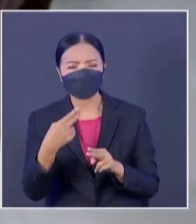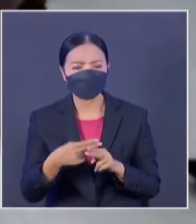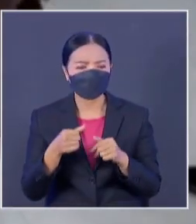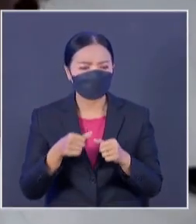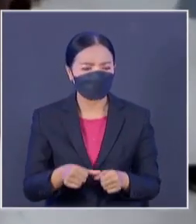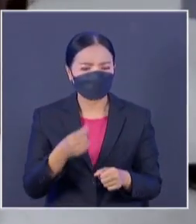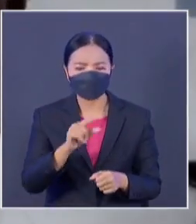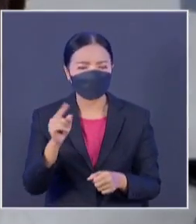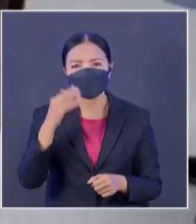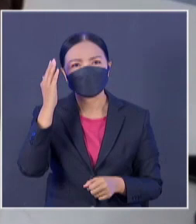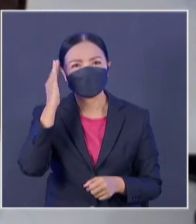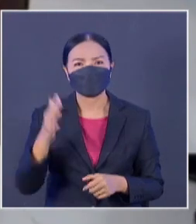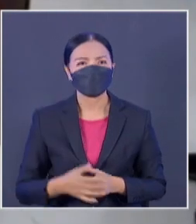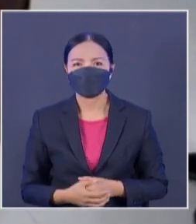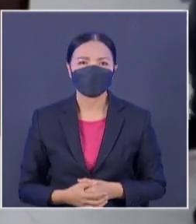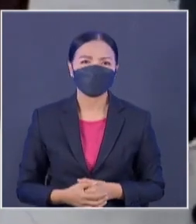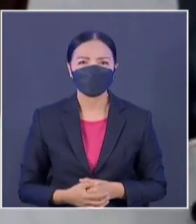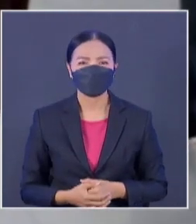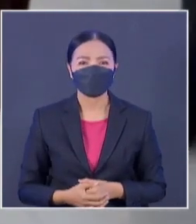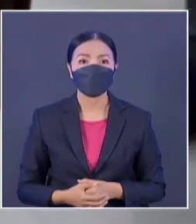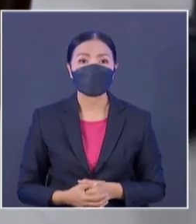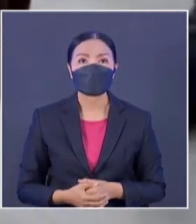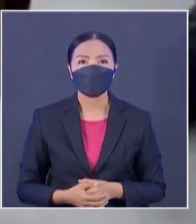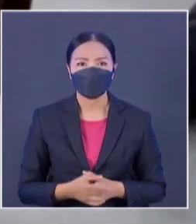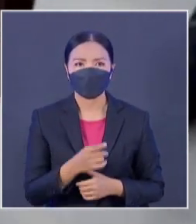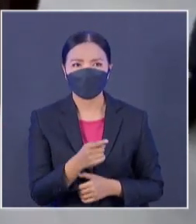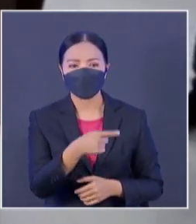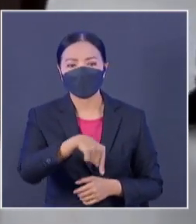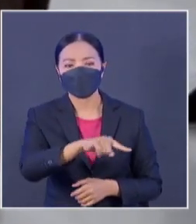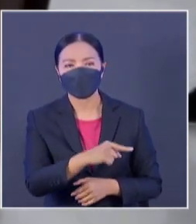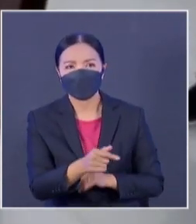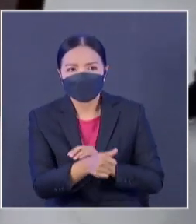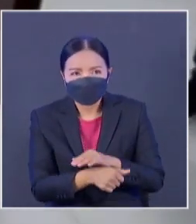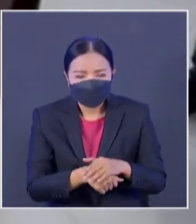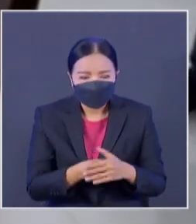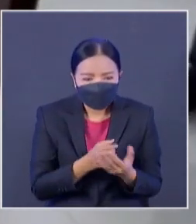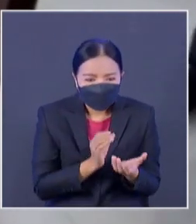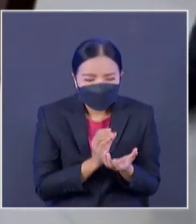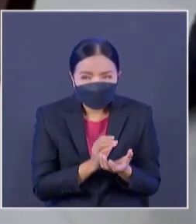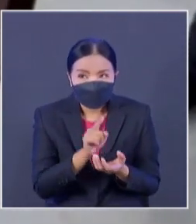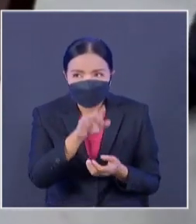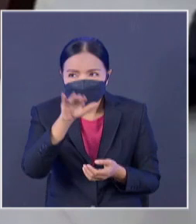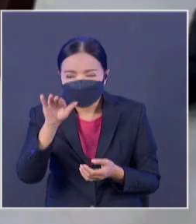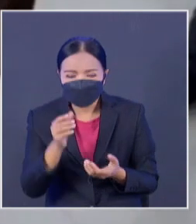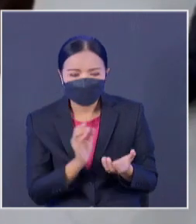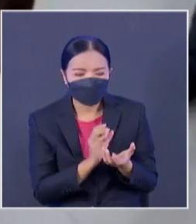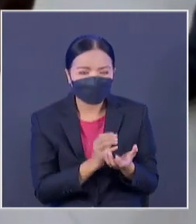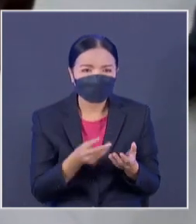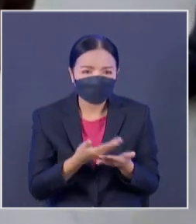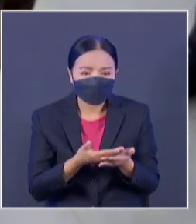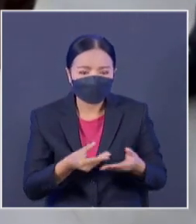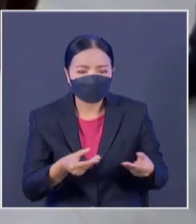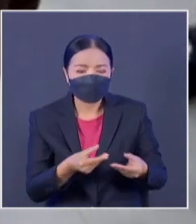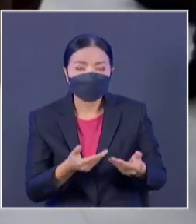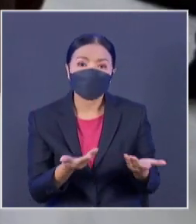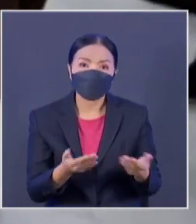ค่นี้เบื้องต้นครับตำรวจก็แจ้งข้อหาลักลอบเล่นการพนันชักชวนหรือจัดให้มีการเล่นพนันชักช